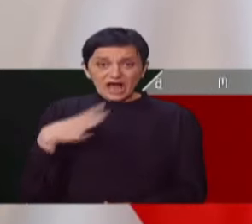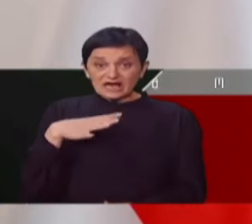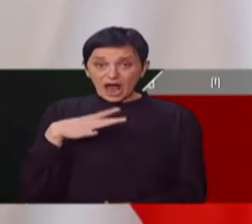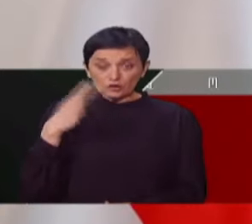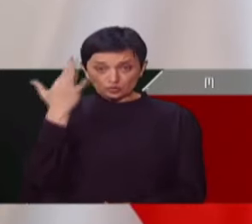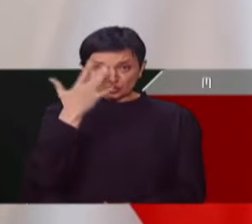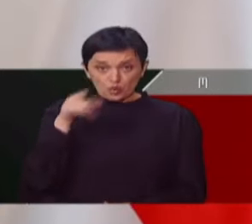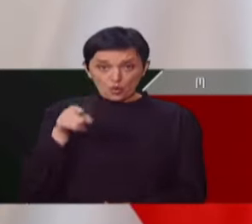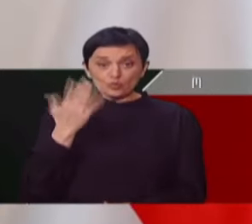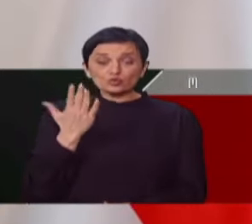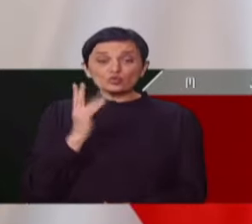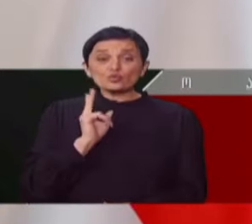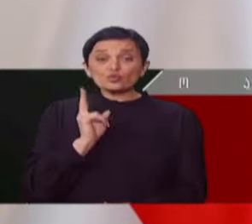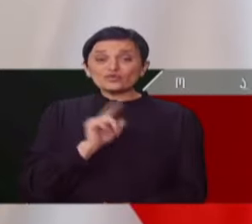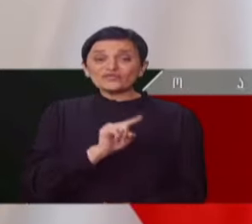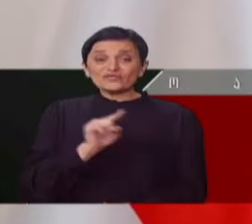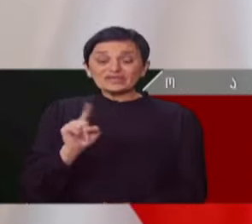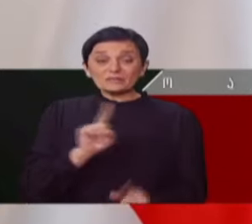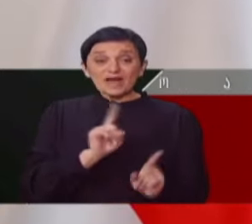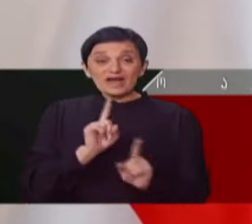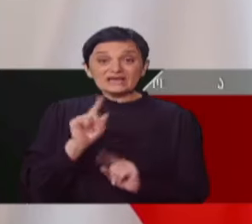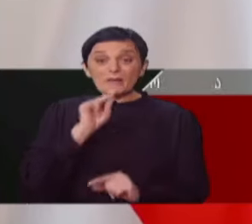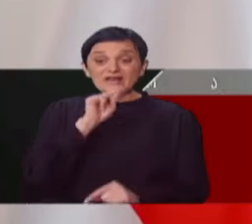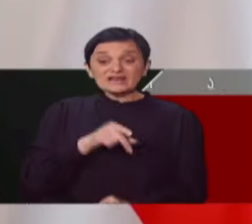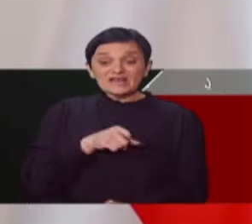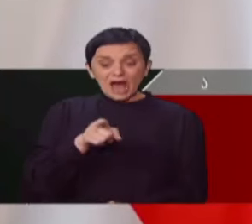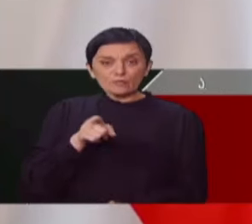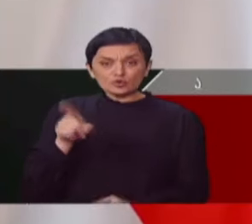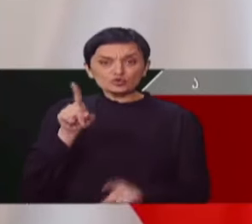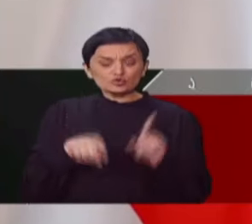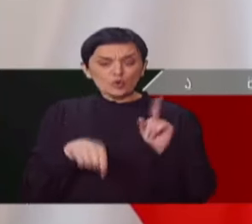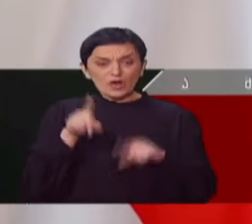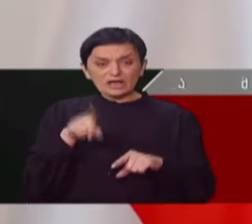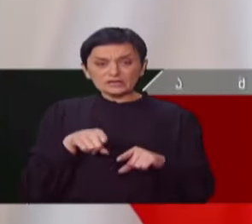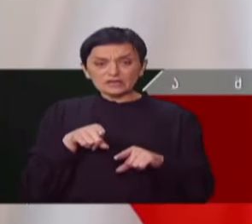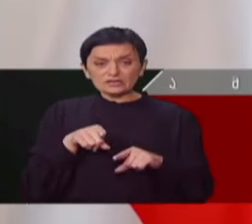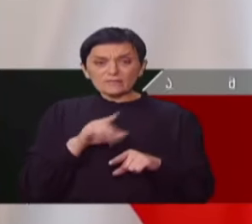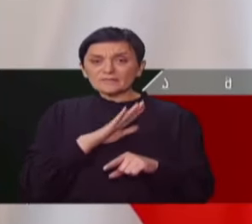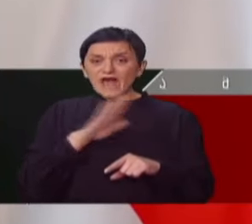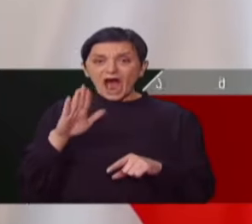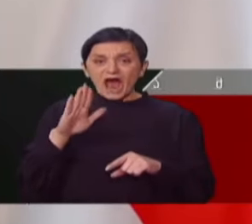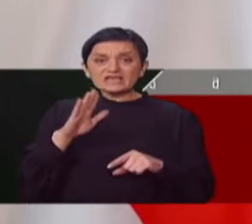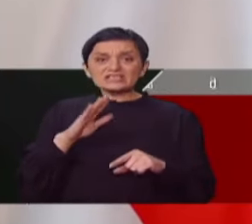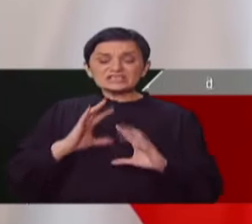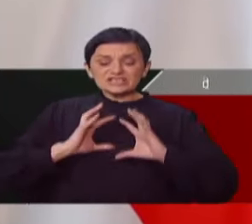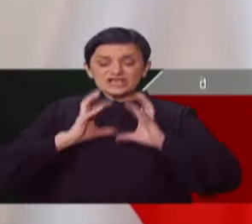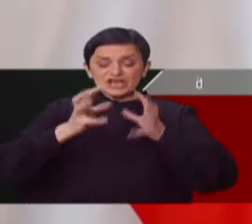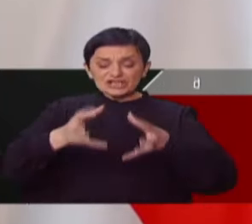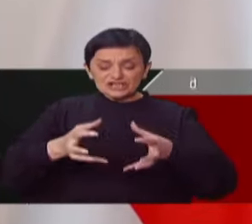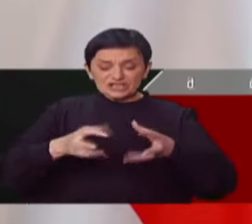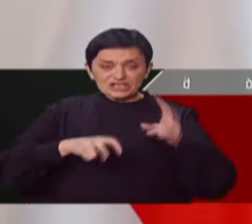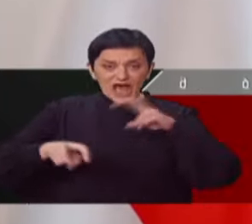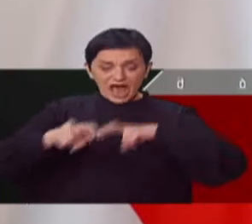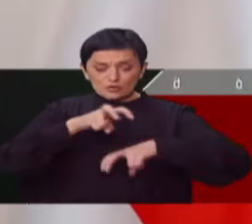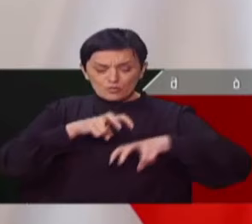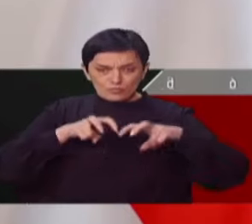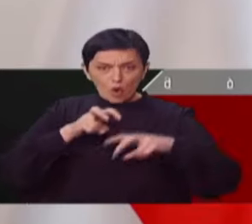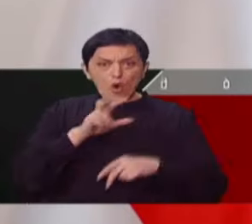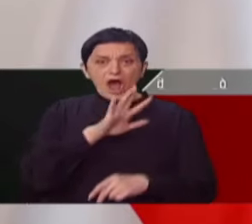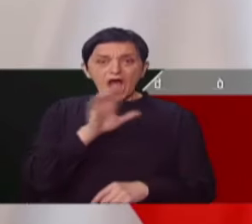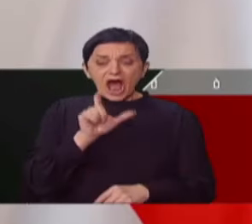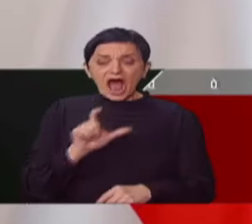неба, Ту Винемес, Анрамес, Ундада Абралос, Зогадат, Исром, Арт Интерполи, Арт Евроджасте, Арт, Арт Тип, Арт